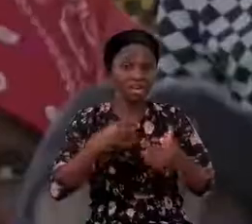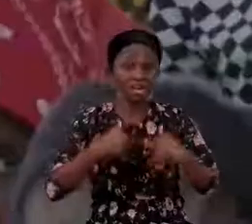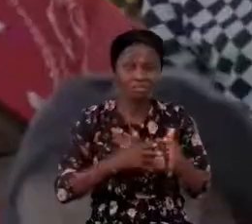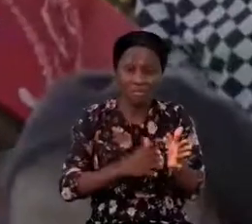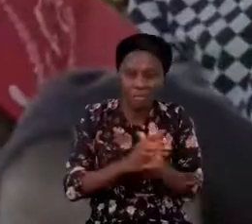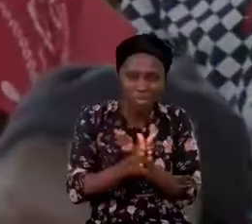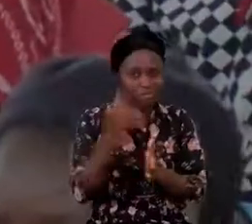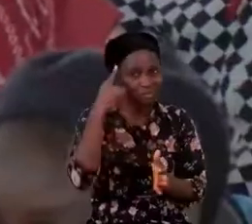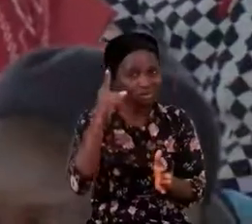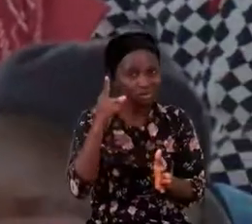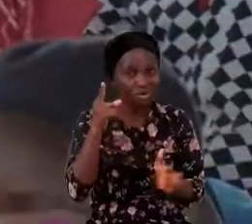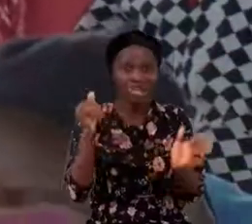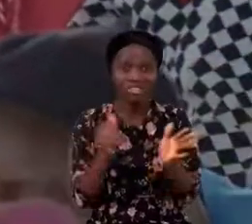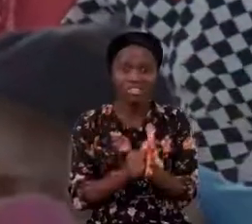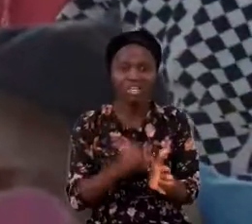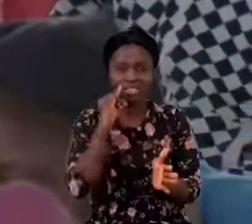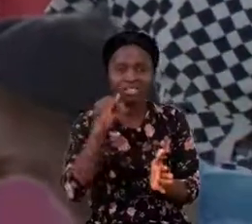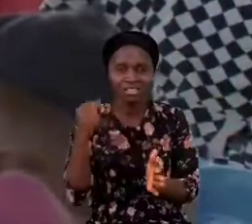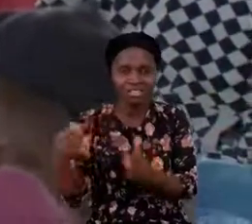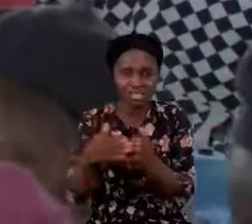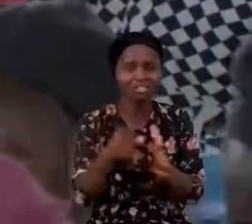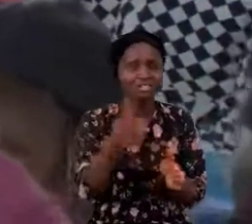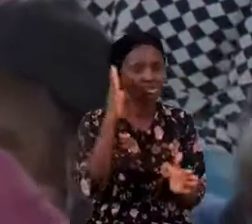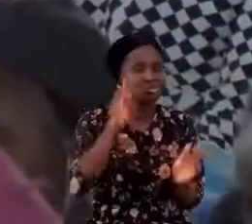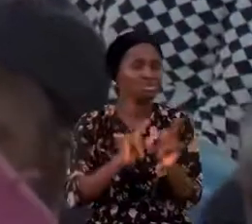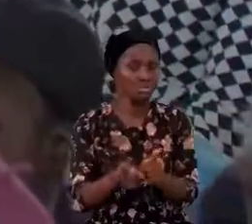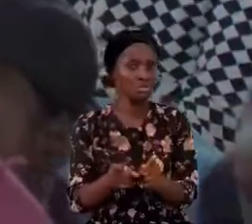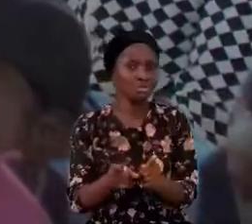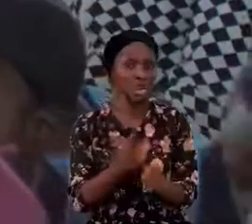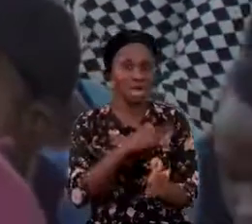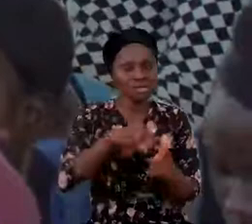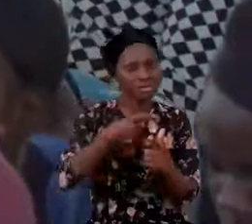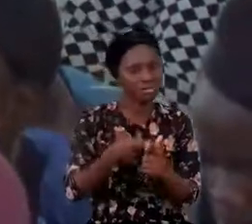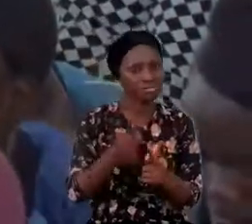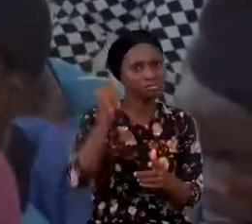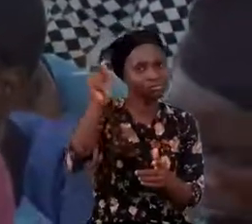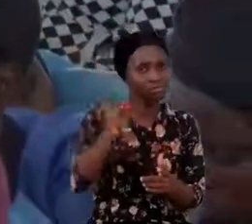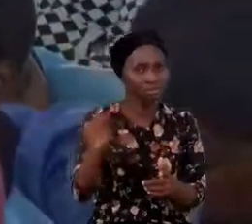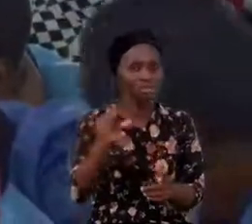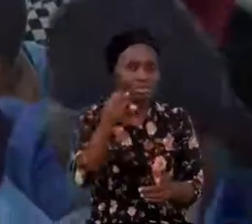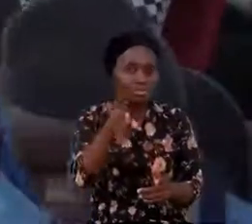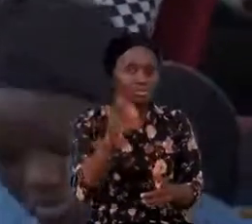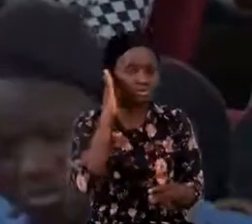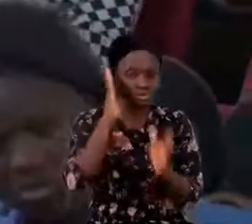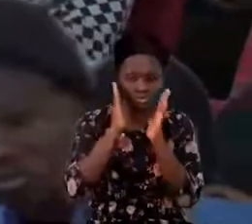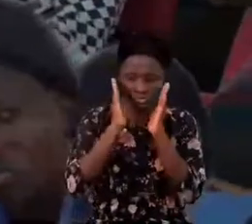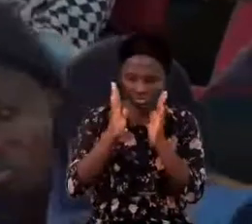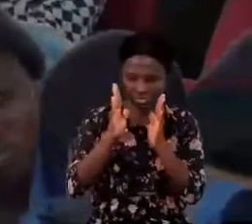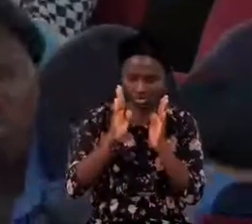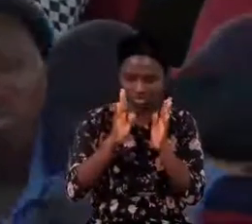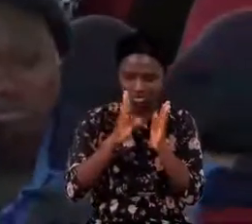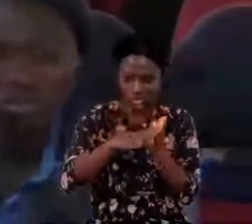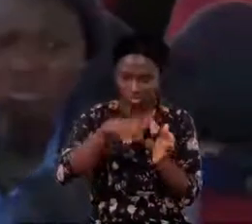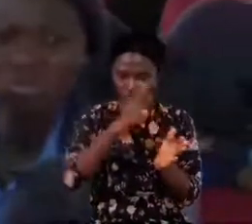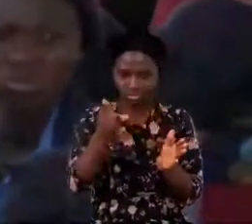pourquoi vous devez regarder vos matières, celles qui sont difficiles. Les mathématiques sont souvent difficiles. Bon,